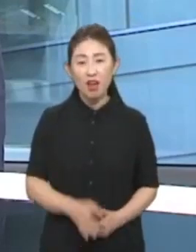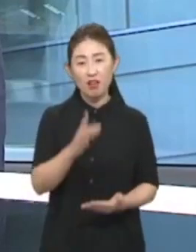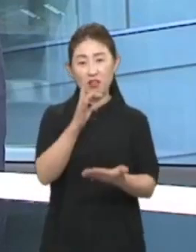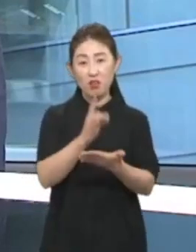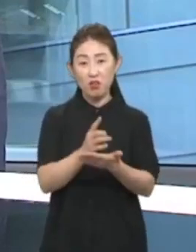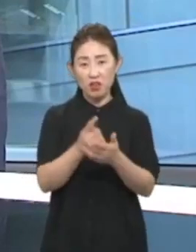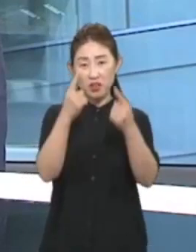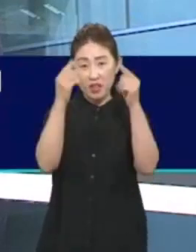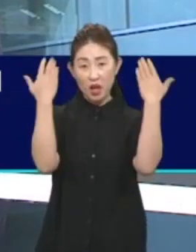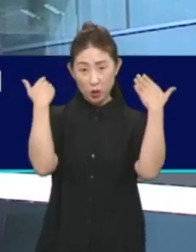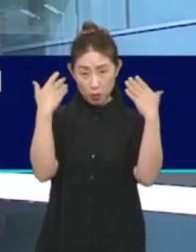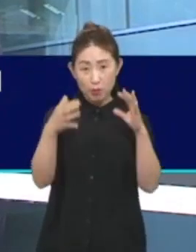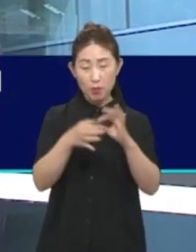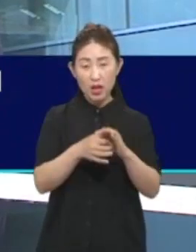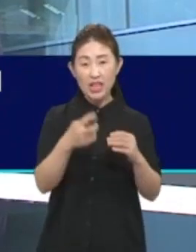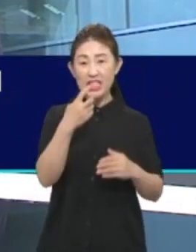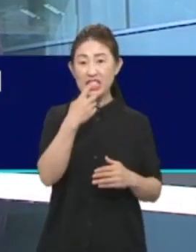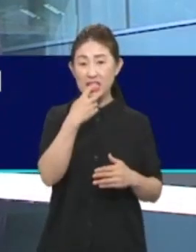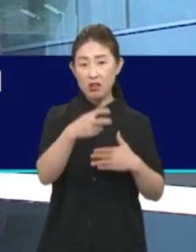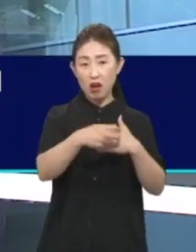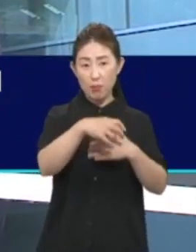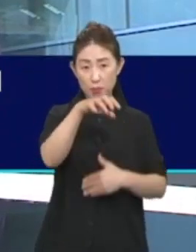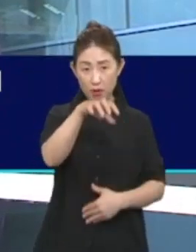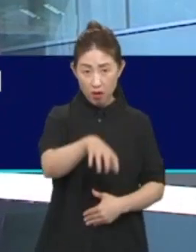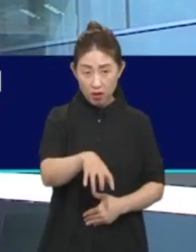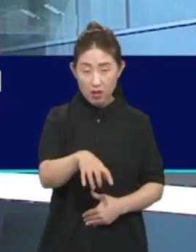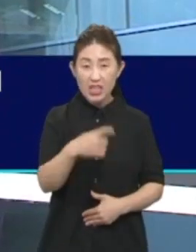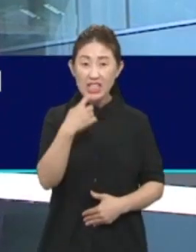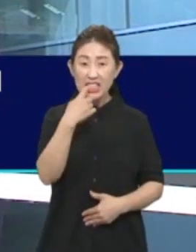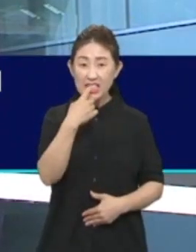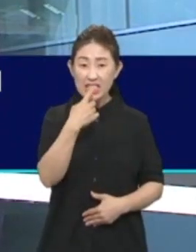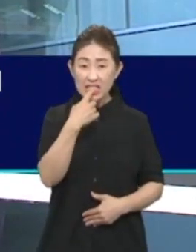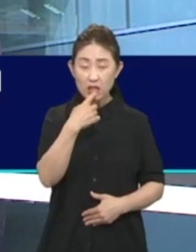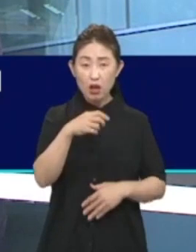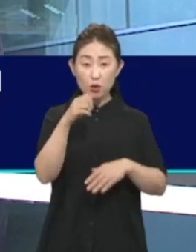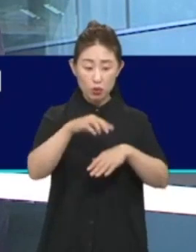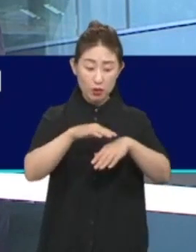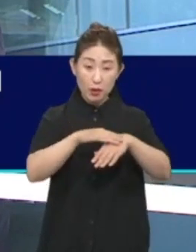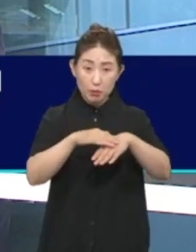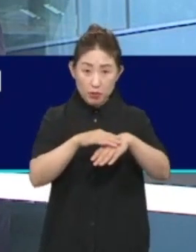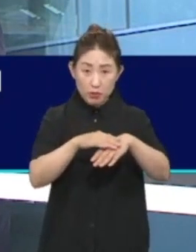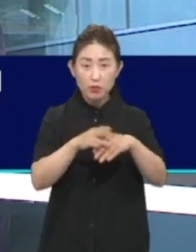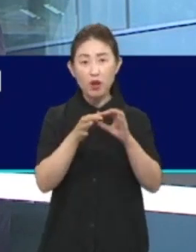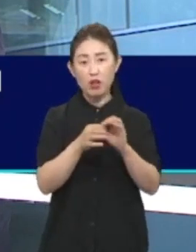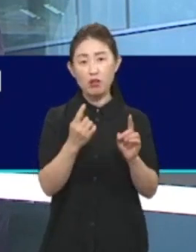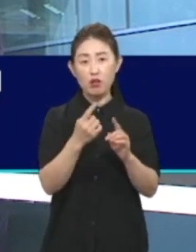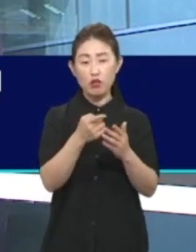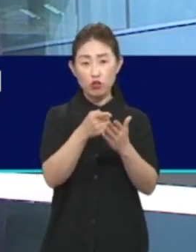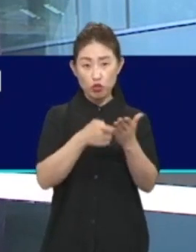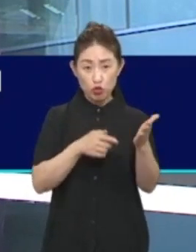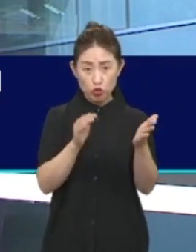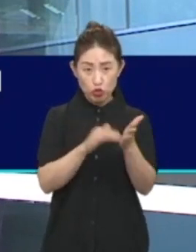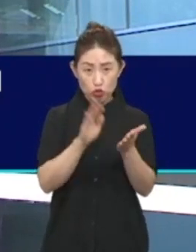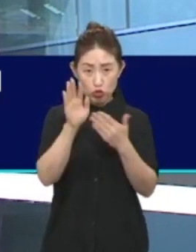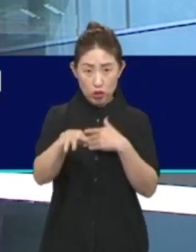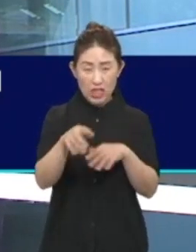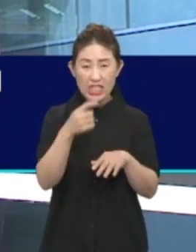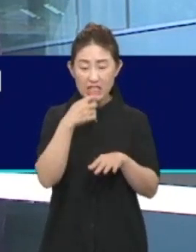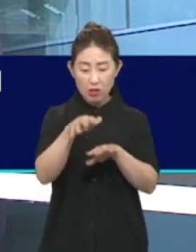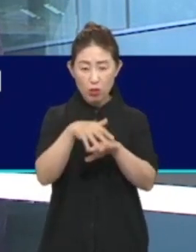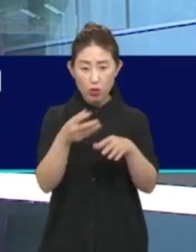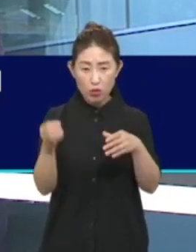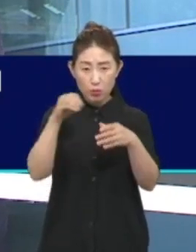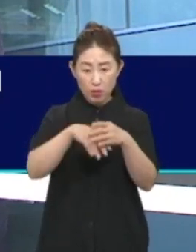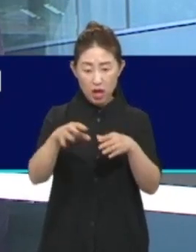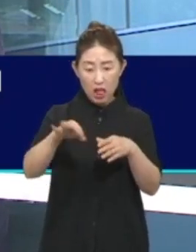한 대학교 치과병원에서 치아와 주변 잇몸 염증을 제거하는 수술을 하면서 거즈를 수술 부위에 넣은 채 그대로